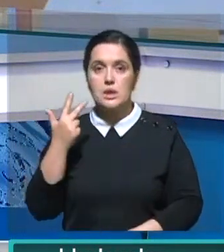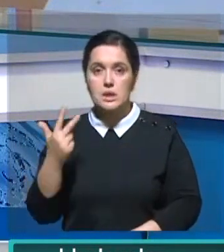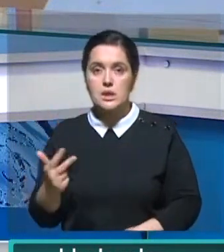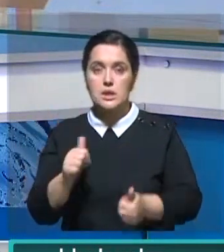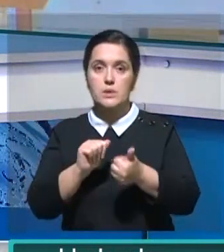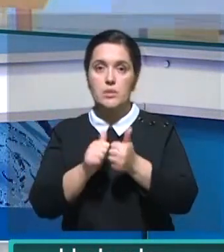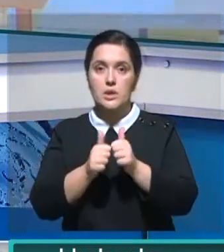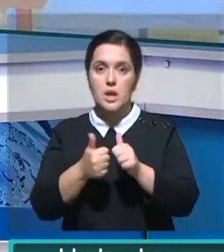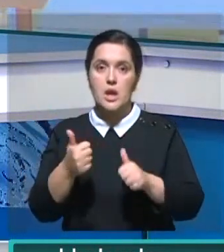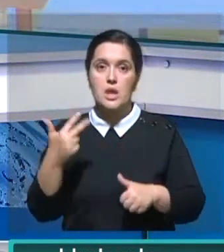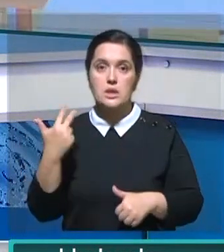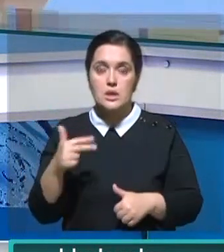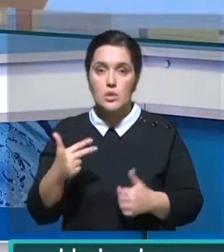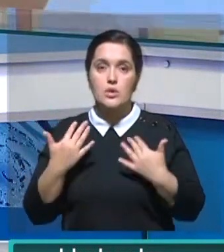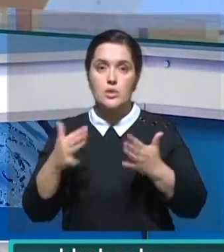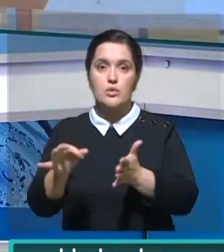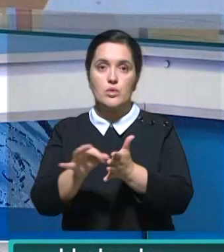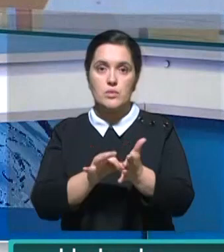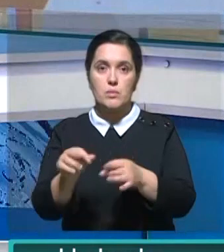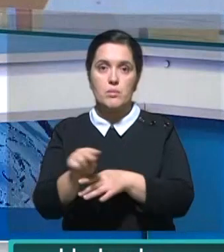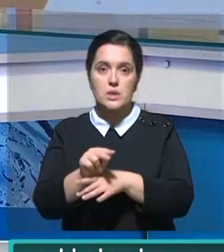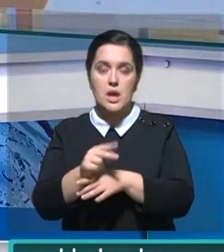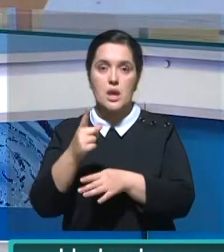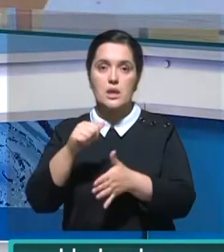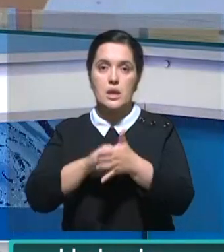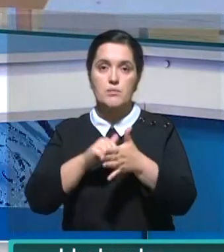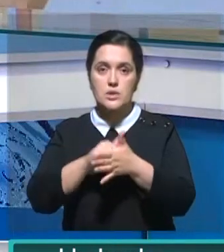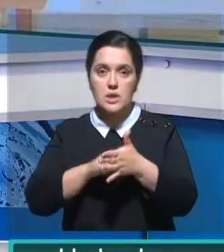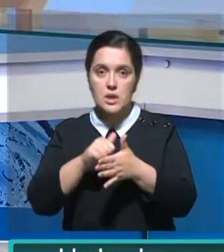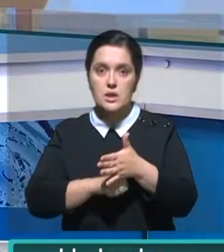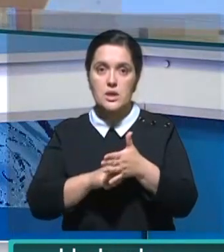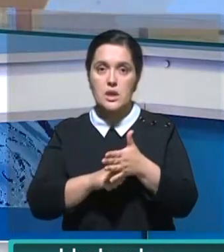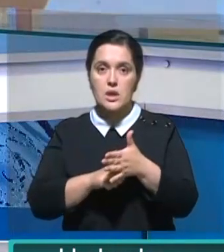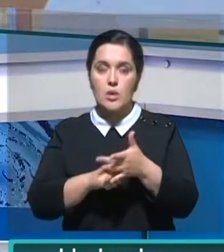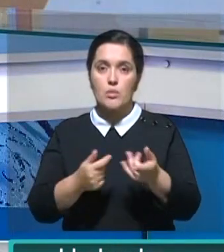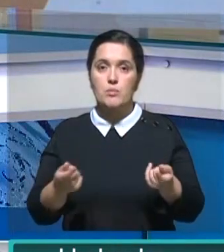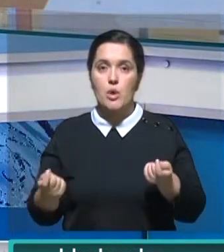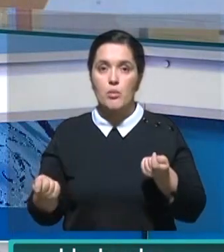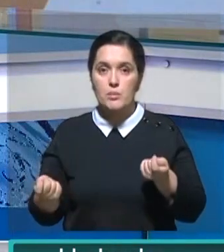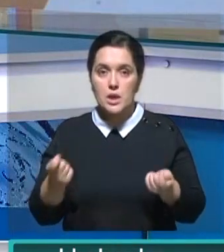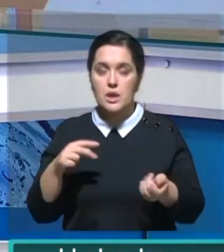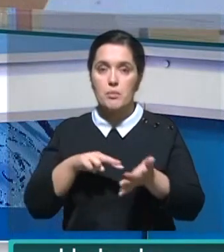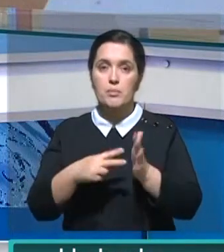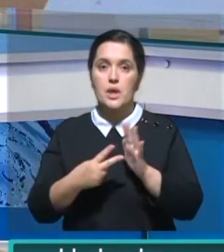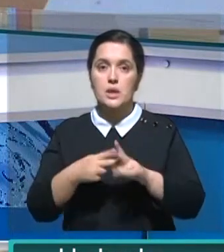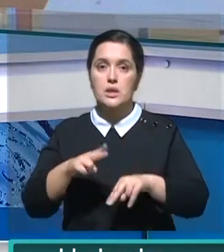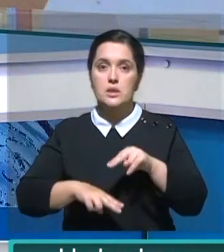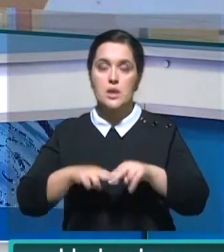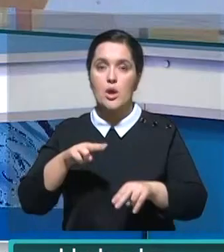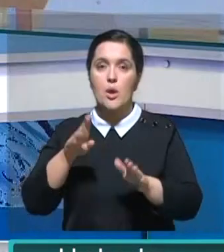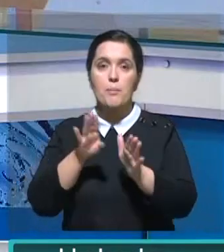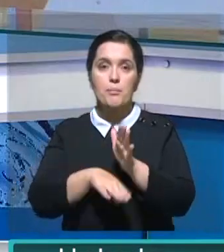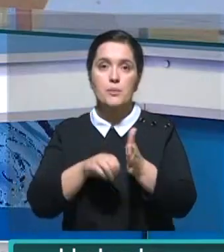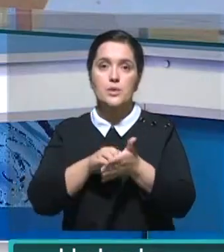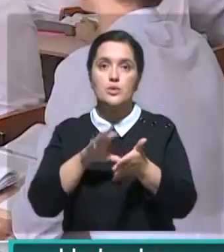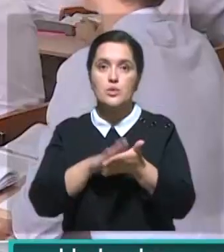образования работают в три смены. Более 30 нуждаются в срочном ремонте. Одна из причин, по словам партийцев, региональное управление образования планирует